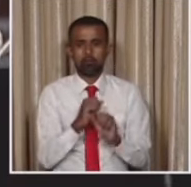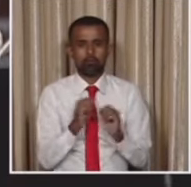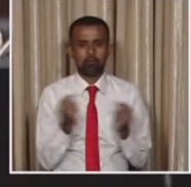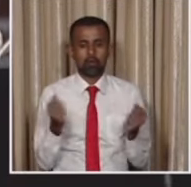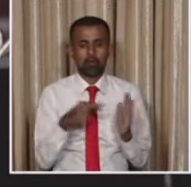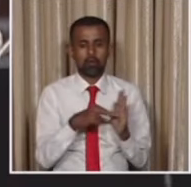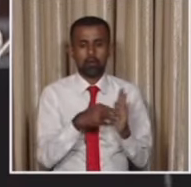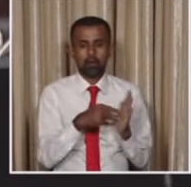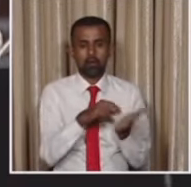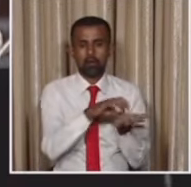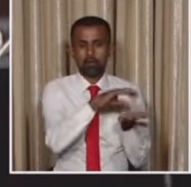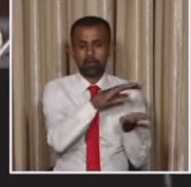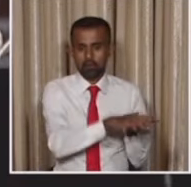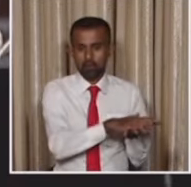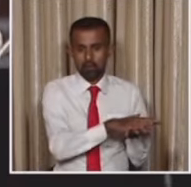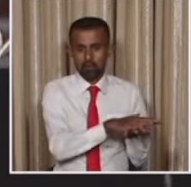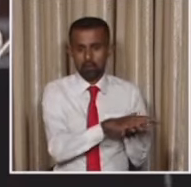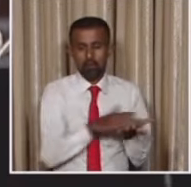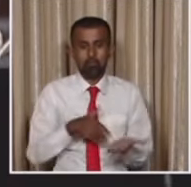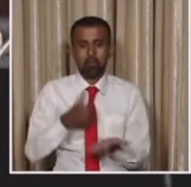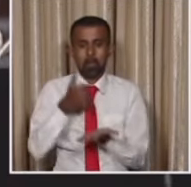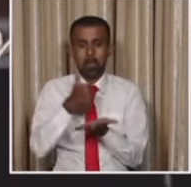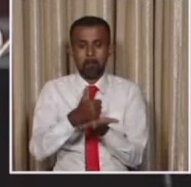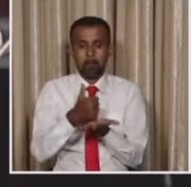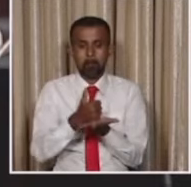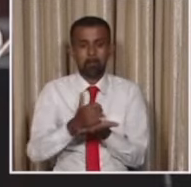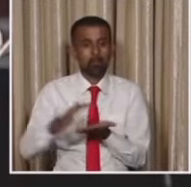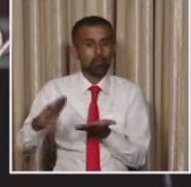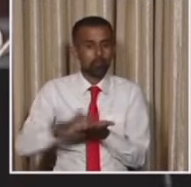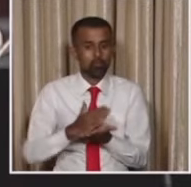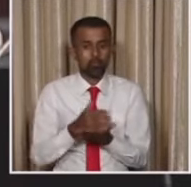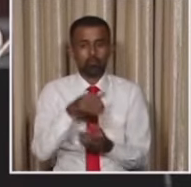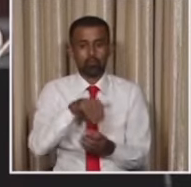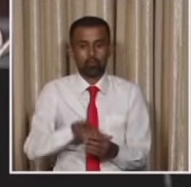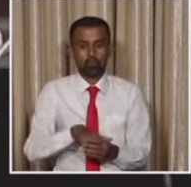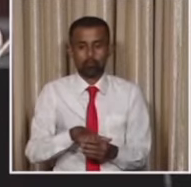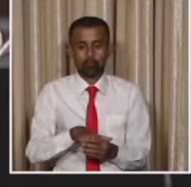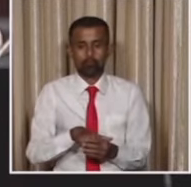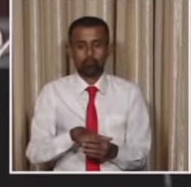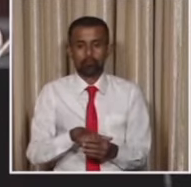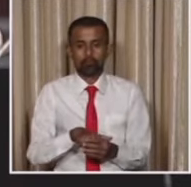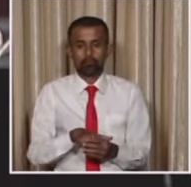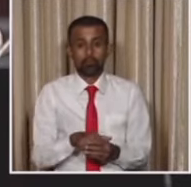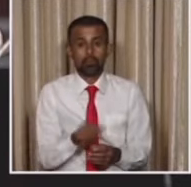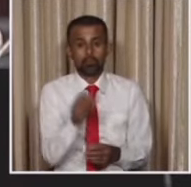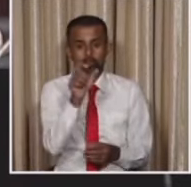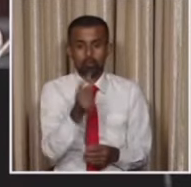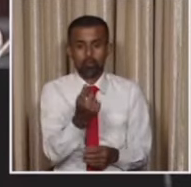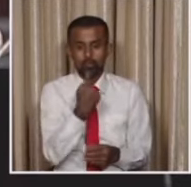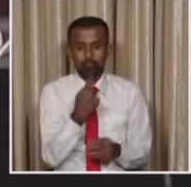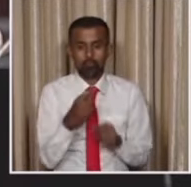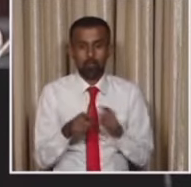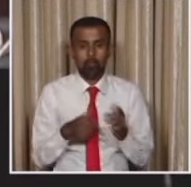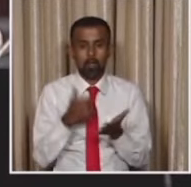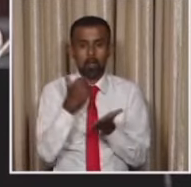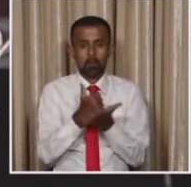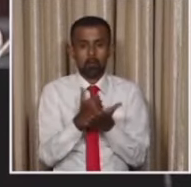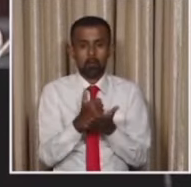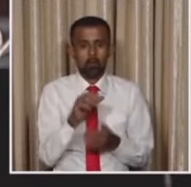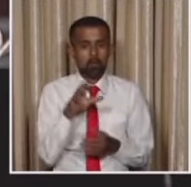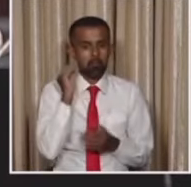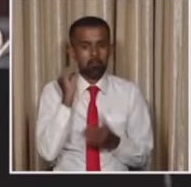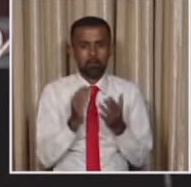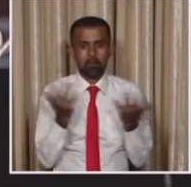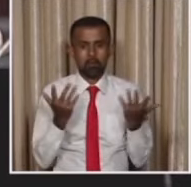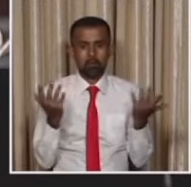ආර්ථික ස්ථාවරත්වය ගෙනීමට මහබැංකුව දක්වන දායකත්වේ. හැබැයි එතුමා කියන ආකාරයෙන් මට මහබැංකුව ගැන අවබෝධයක් නැහැ